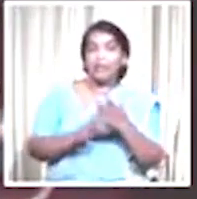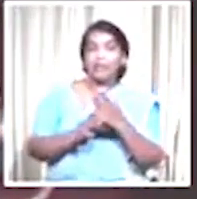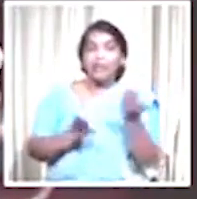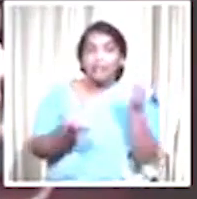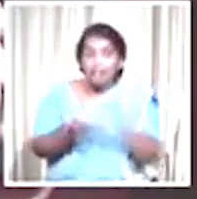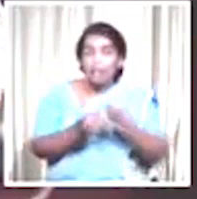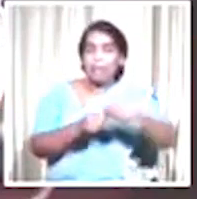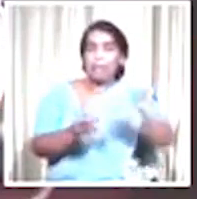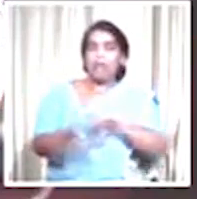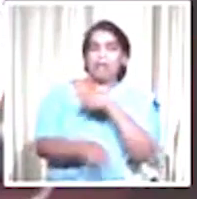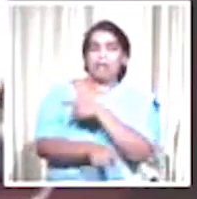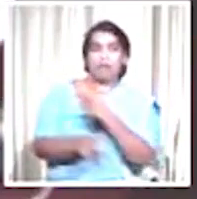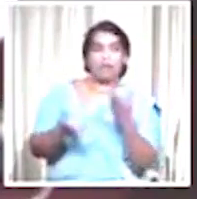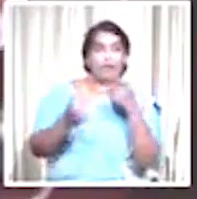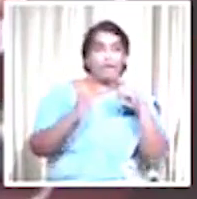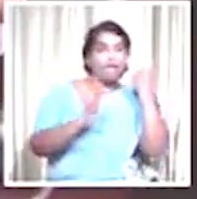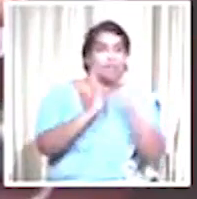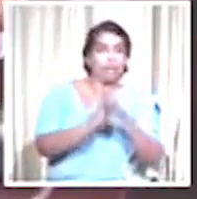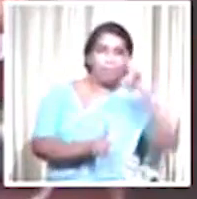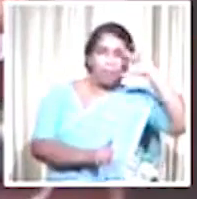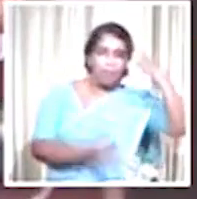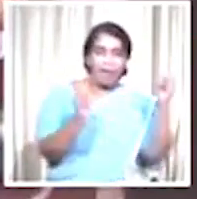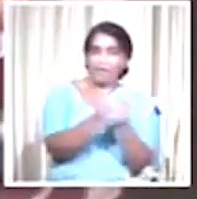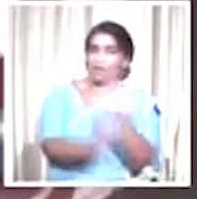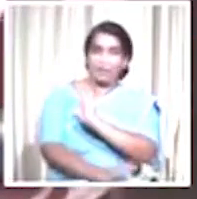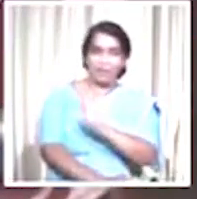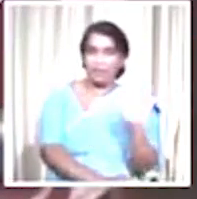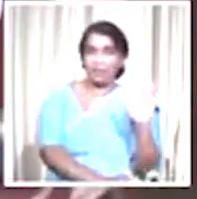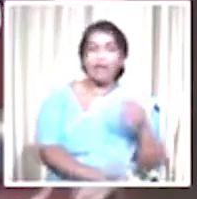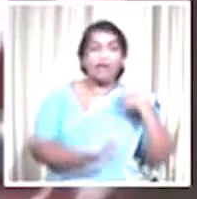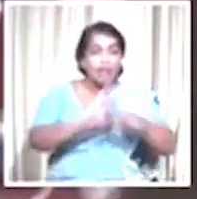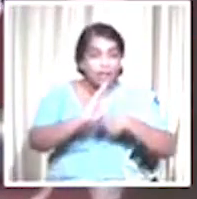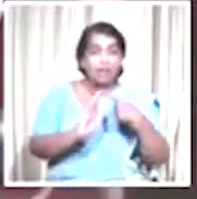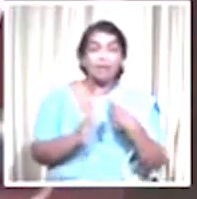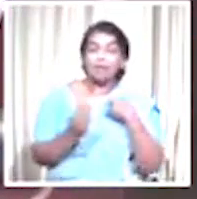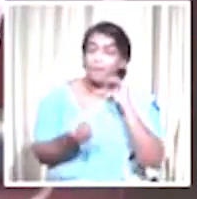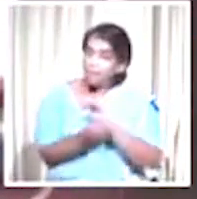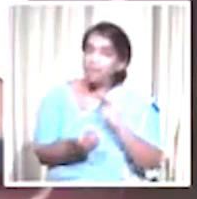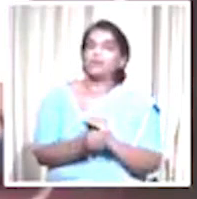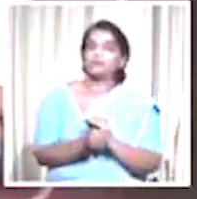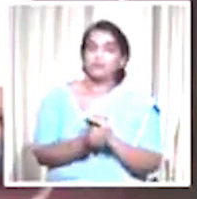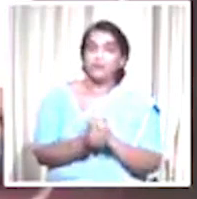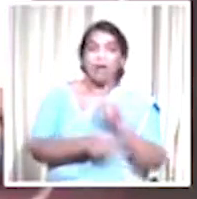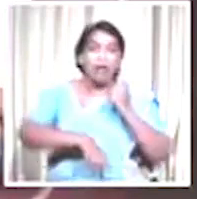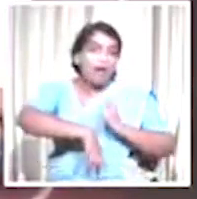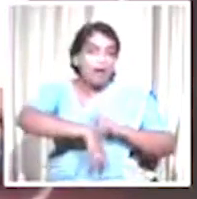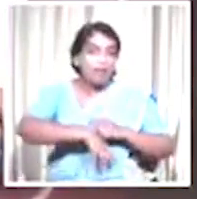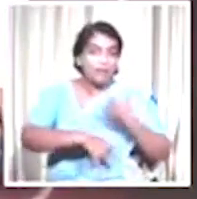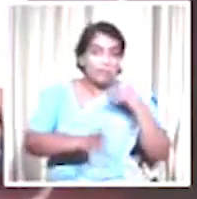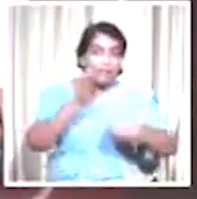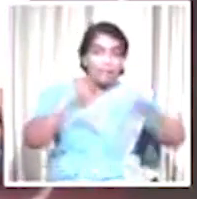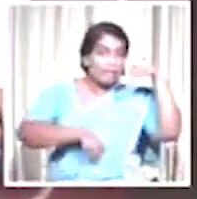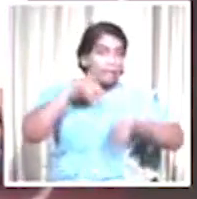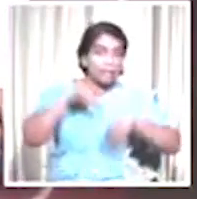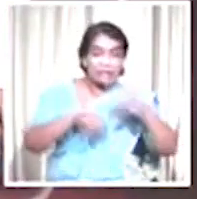එක හේතුවක් ඒක මෝඩ වැඩ කරගන්න එපා මේ රට අපි රැකගනිමු අවස්ථාවාදී di desa